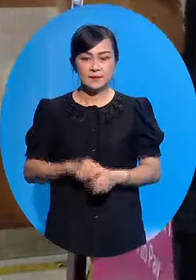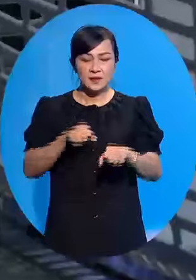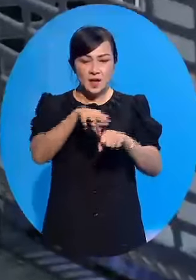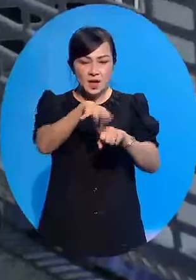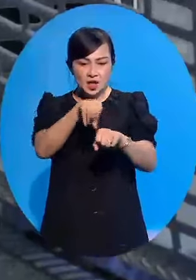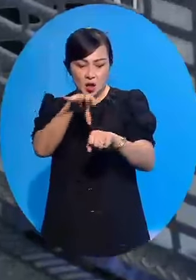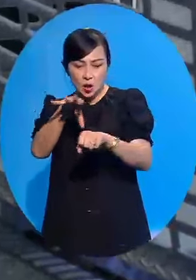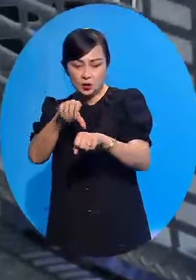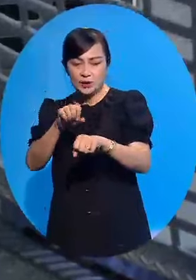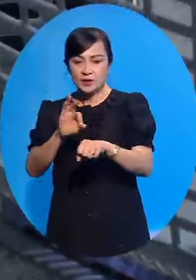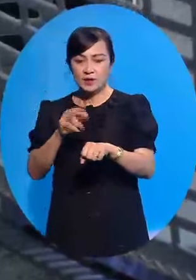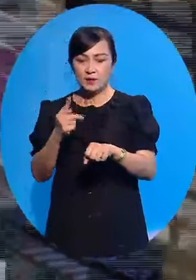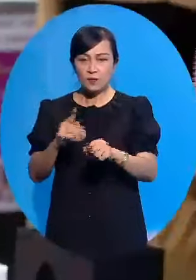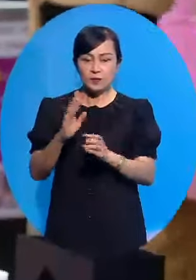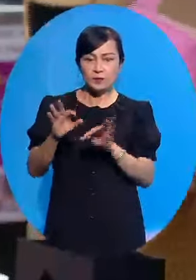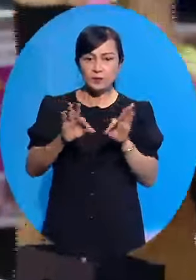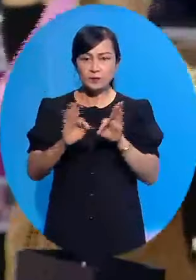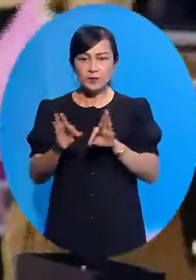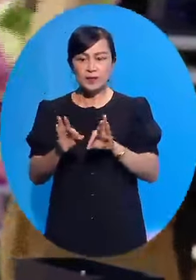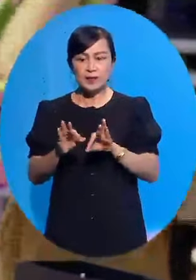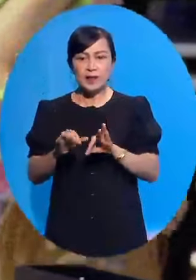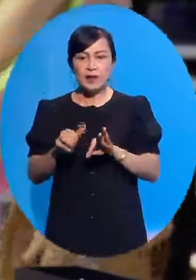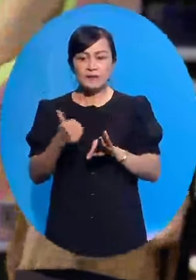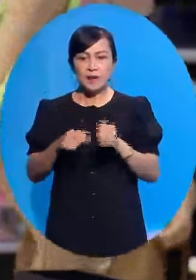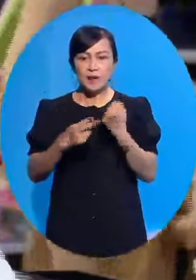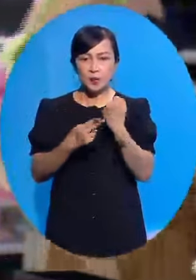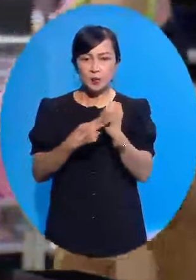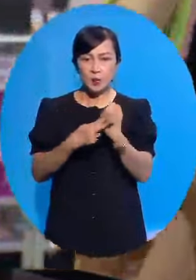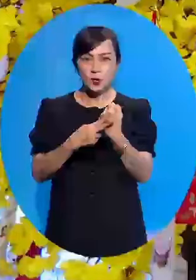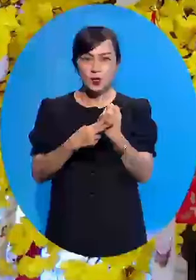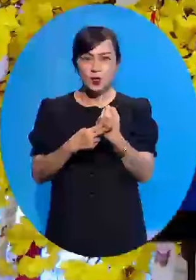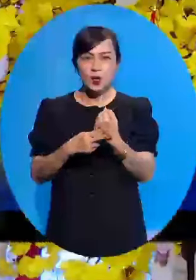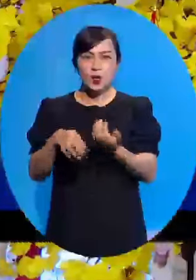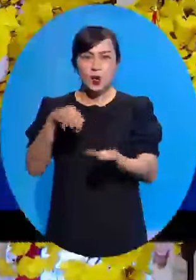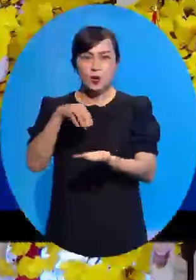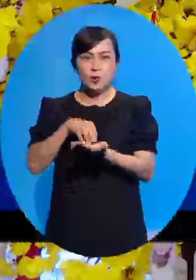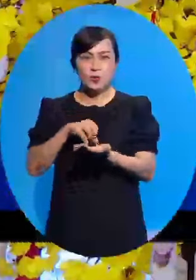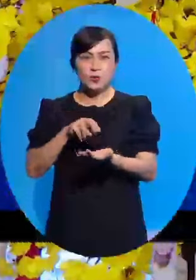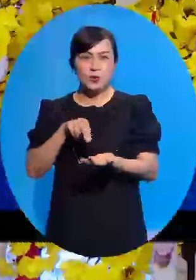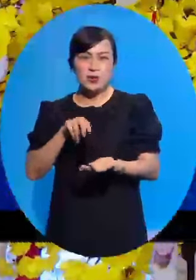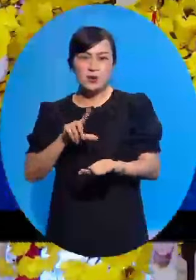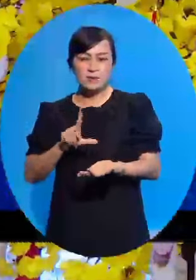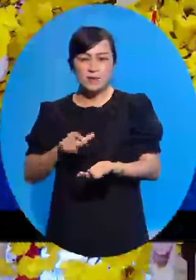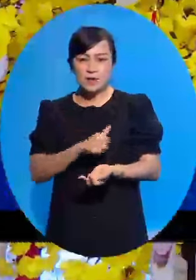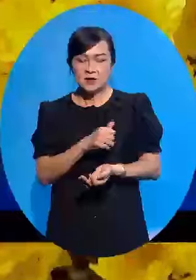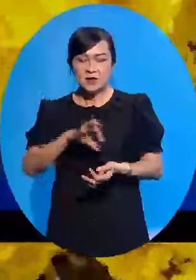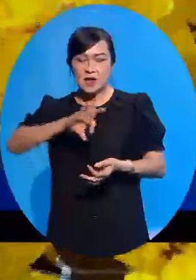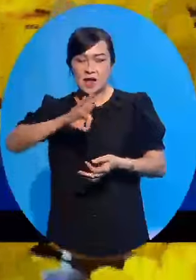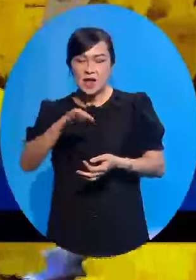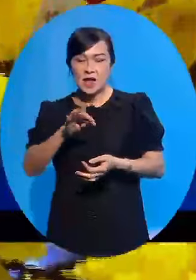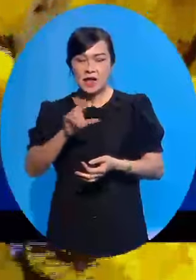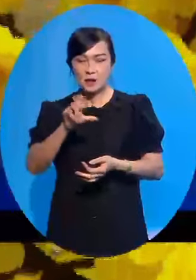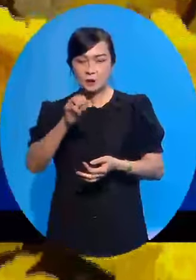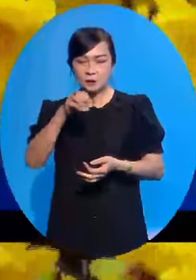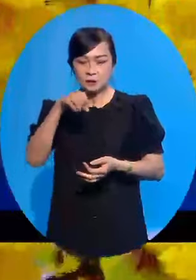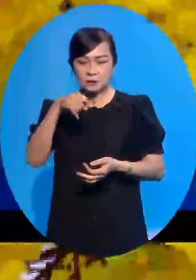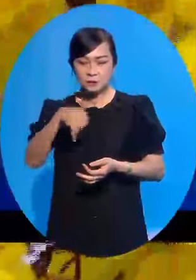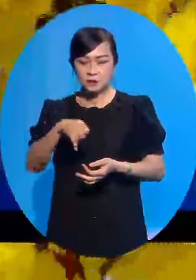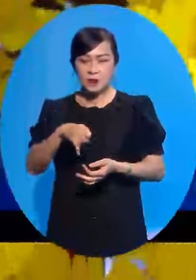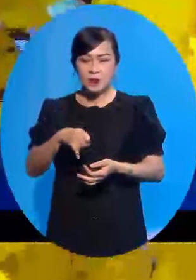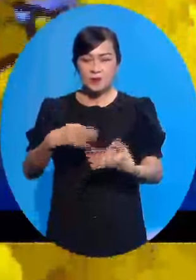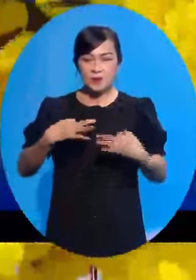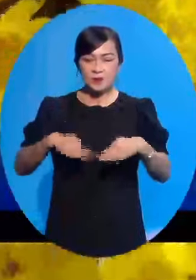Tại siêu thị Aeon Tân Phú, thành phố Hồ Chí Minh và Aeon Long Biên, Hà Nội, đến khu vực Uniclever, người tiêu dùng có thể hái lộc hoàn toàn miễn phí là những